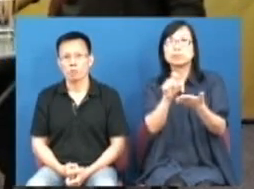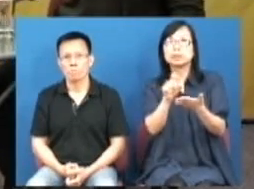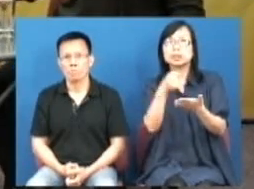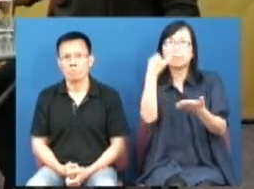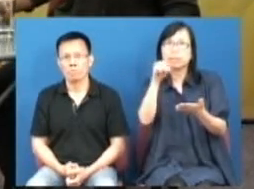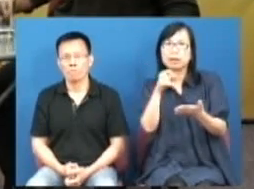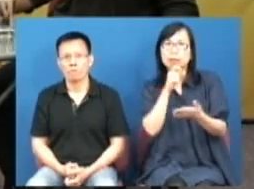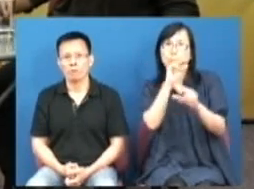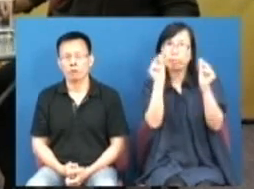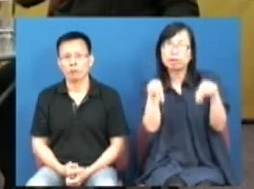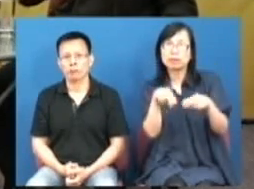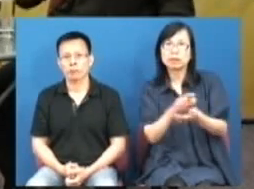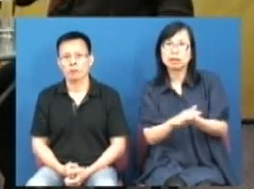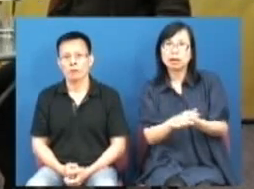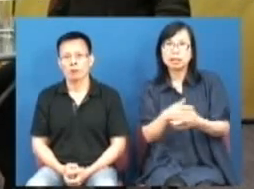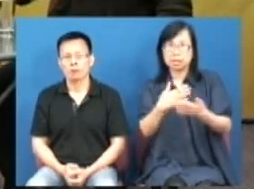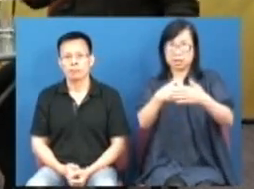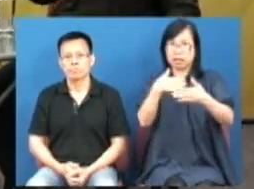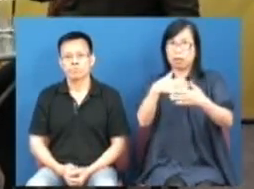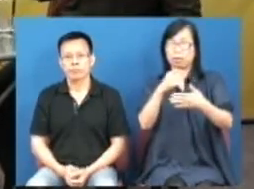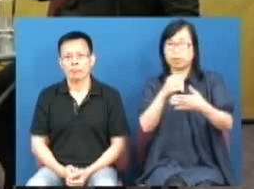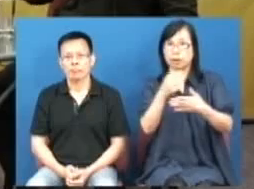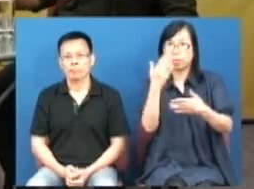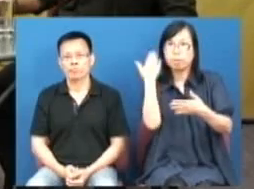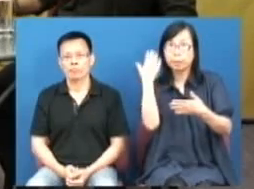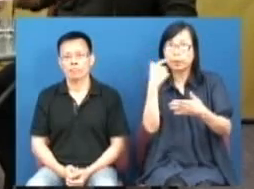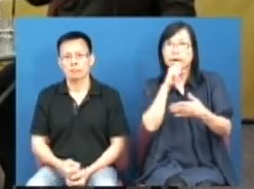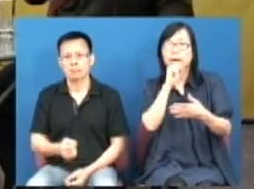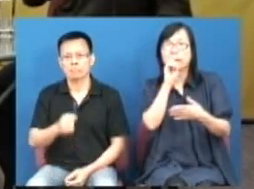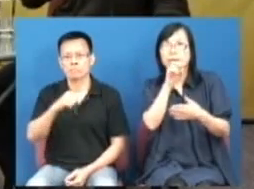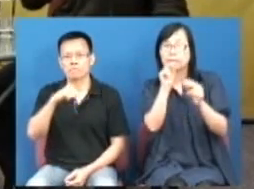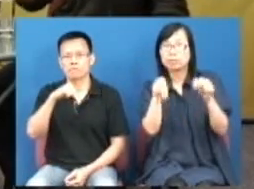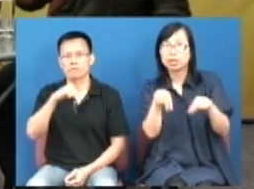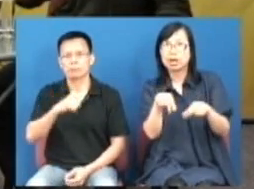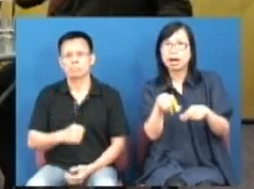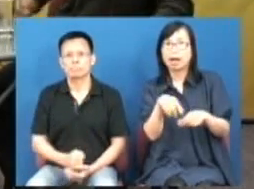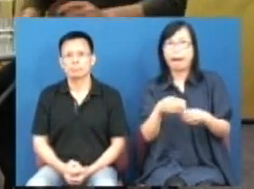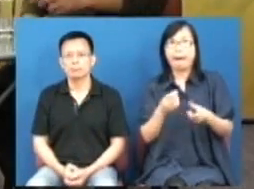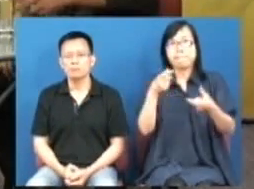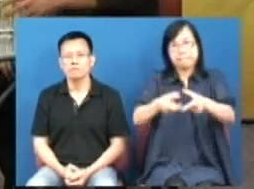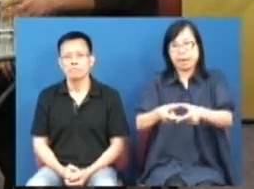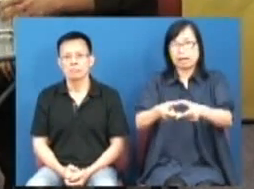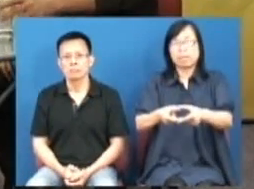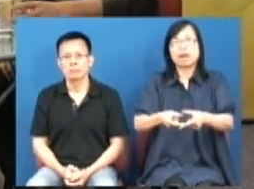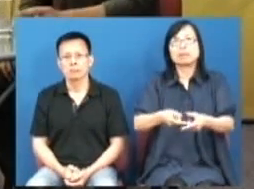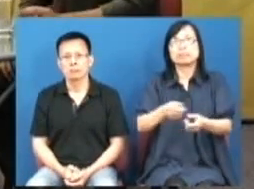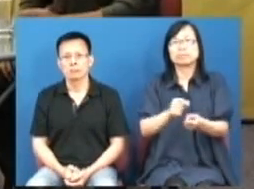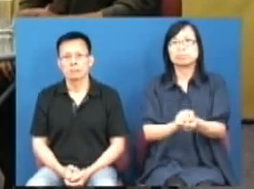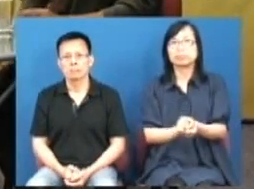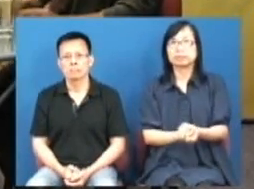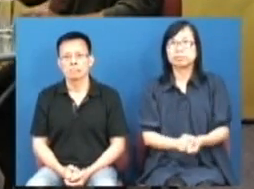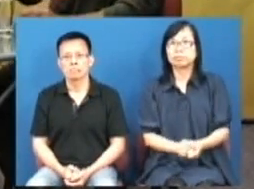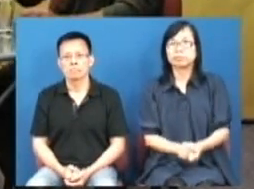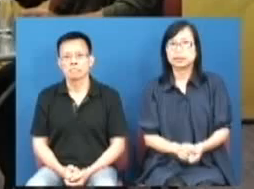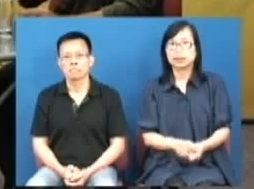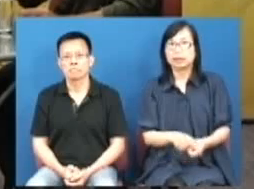得，又冇問題嘅咧？但其實背後牽涉到一個問題，頭先其實已經講咗少少。 而呢樣嘢同埋再會失焦埋其他討論區啊、人權組織